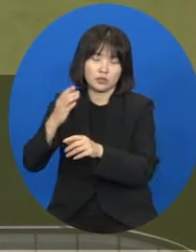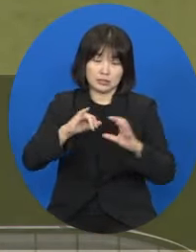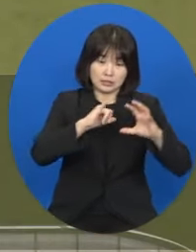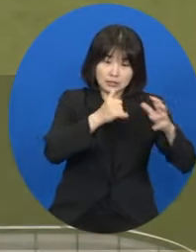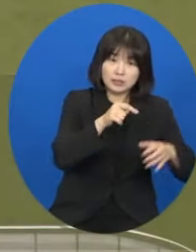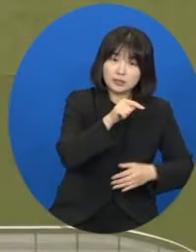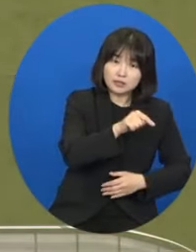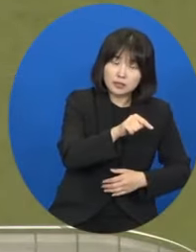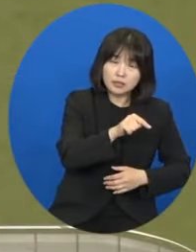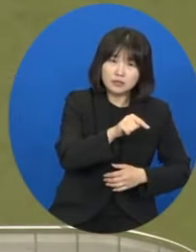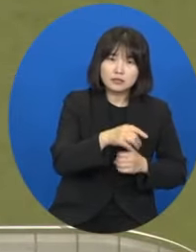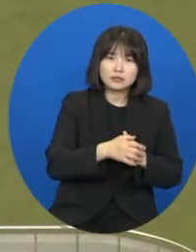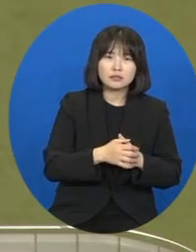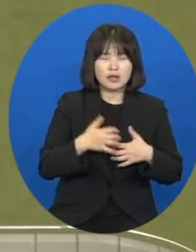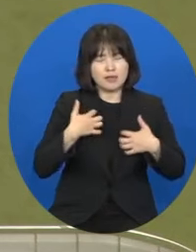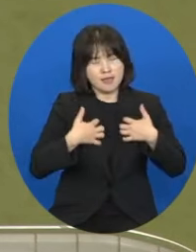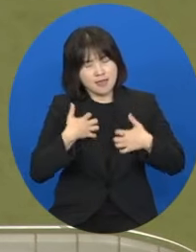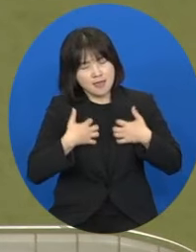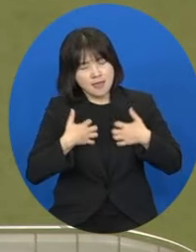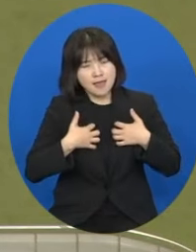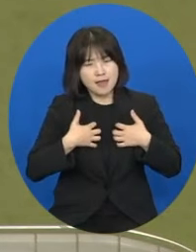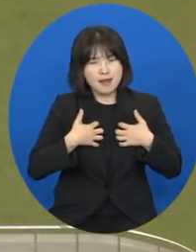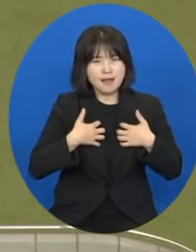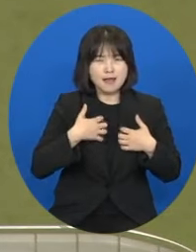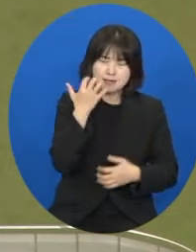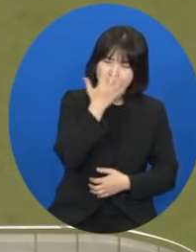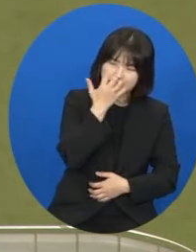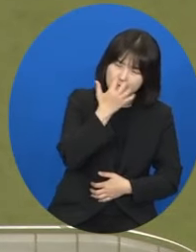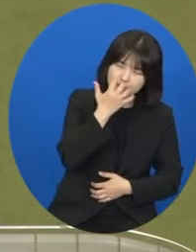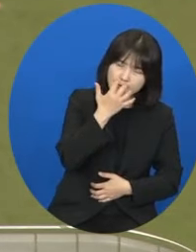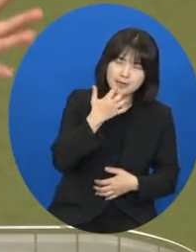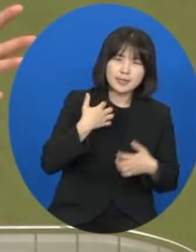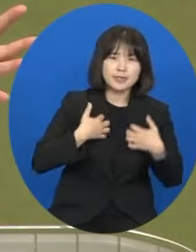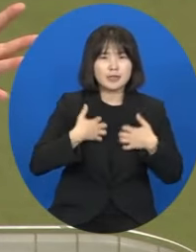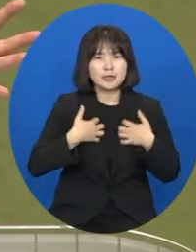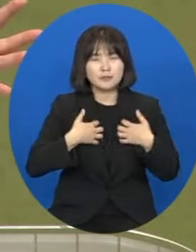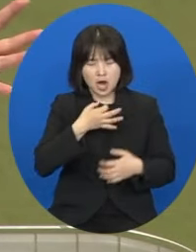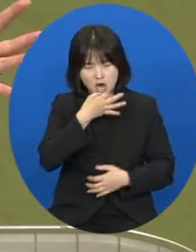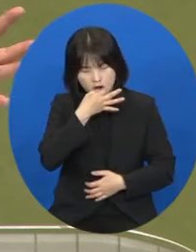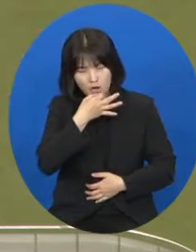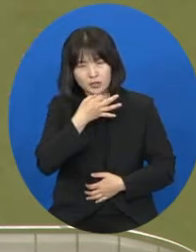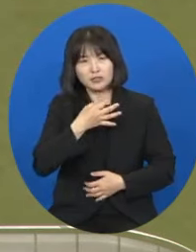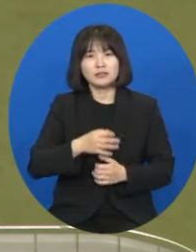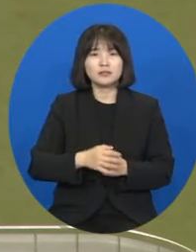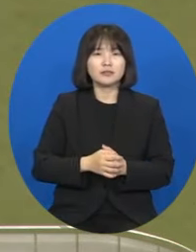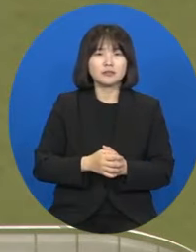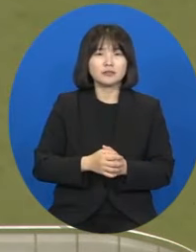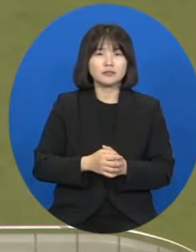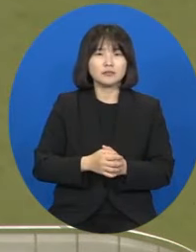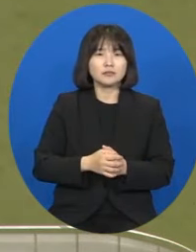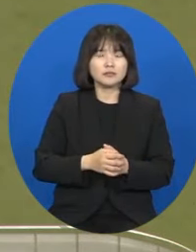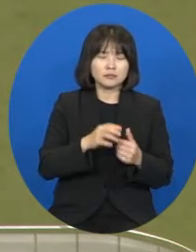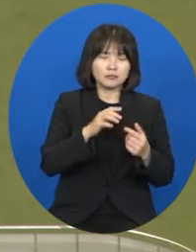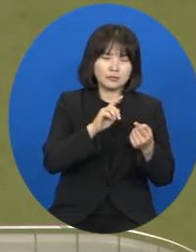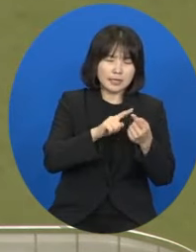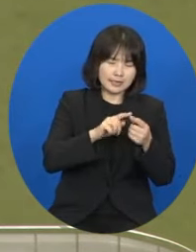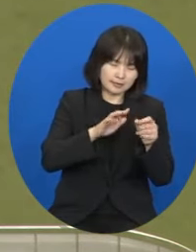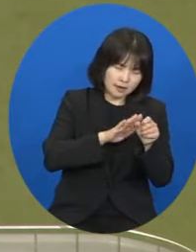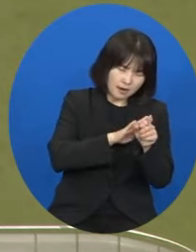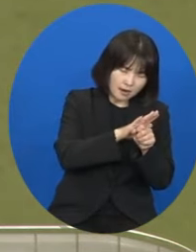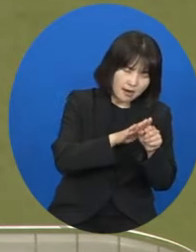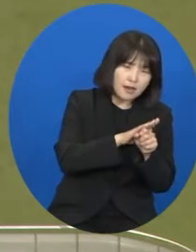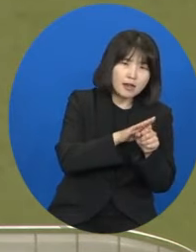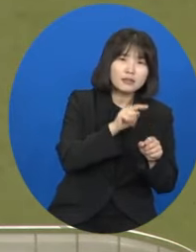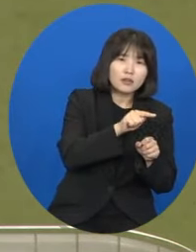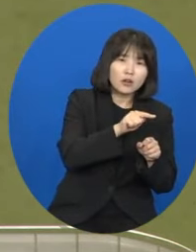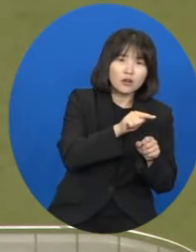바로 괴락과 또한 음란과 세상의 어떤 그 탐욕과 그것을 사랑하는 것, 그것이